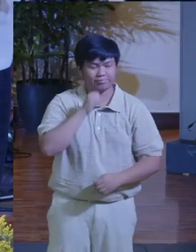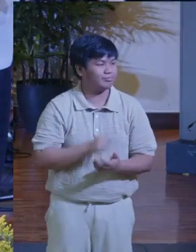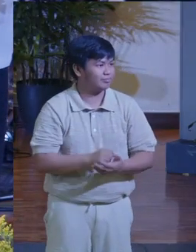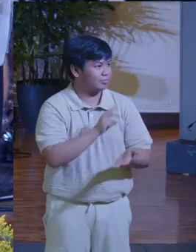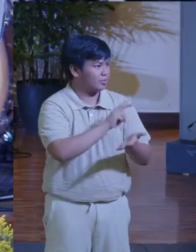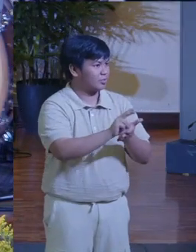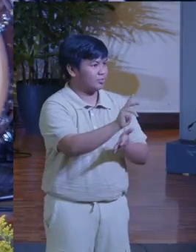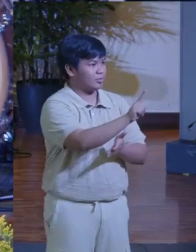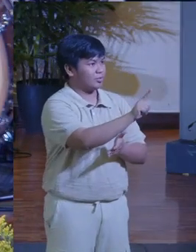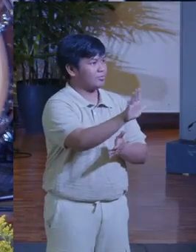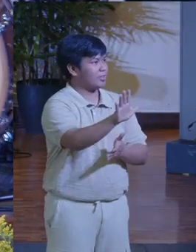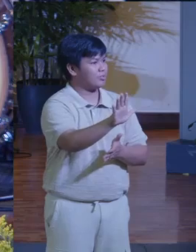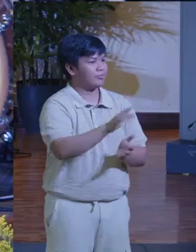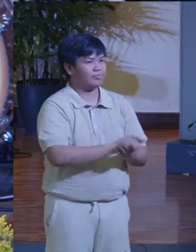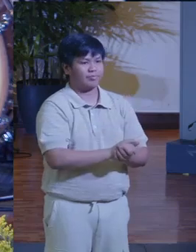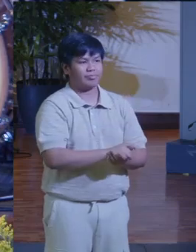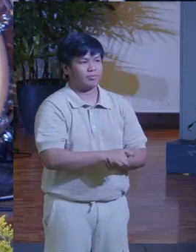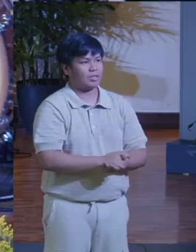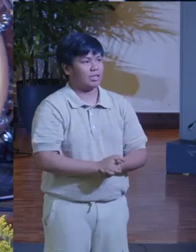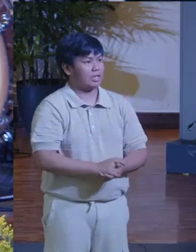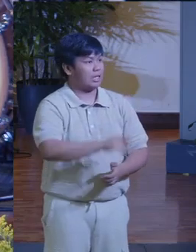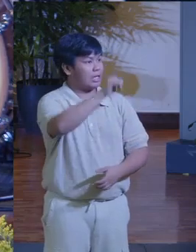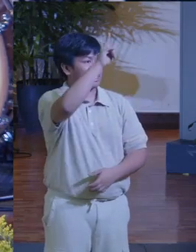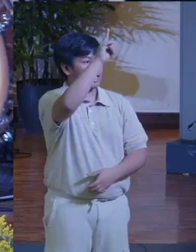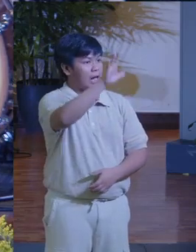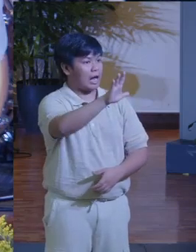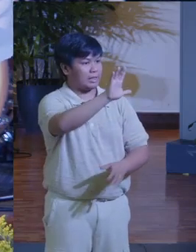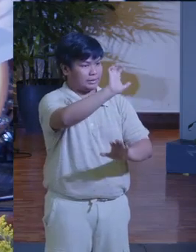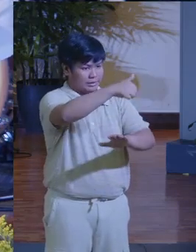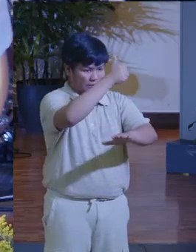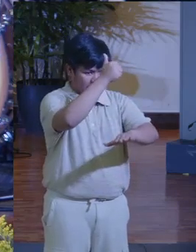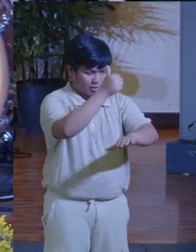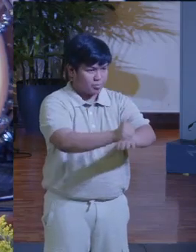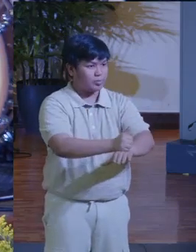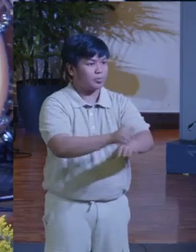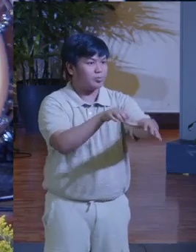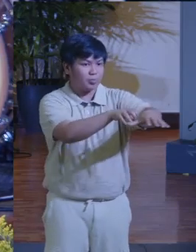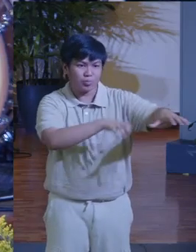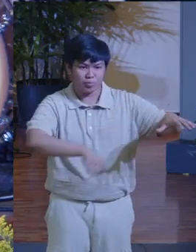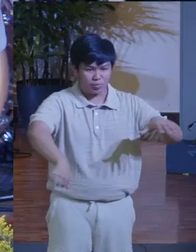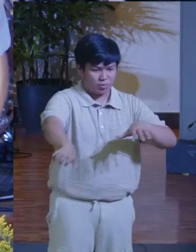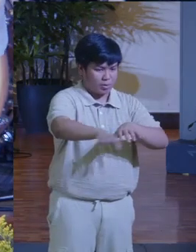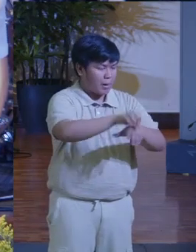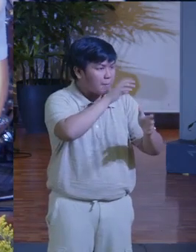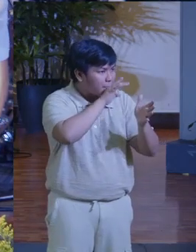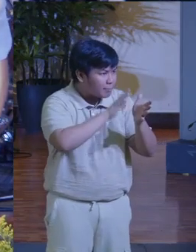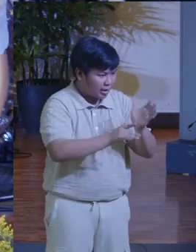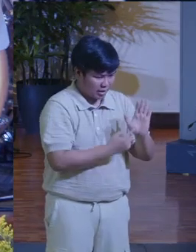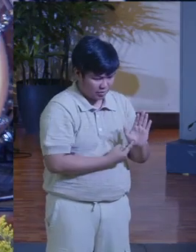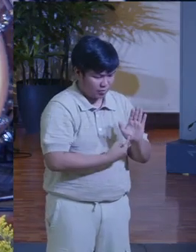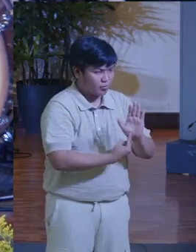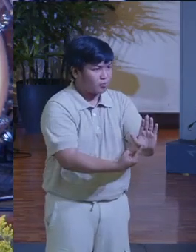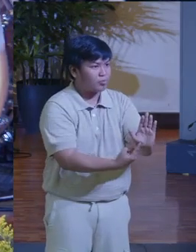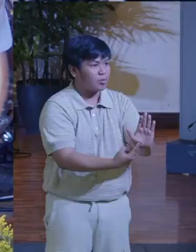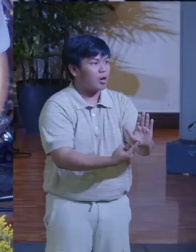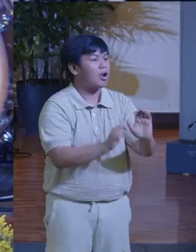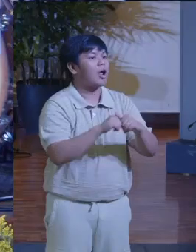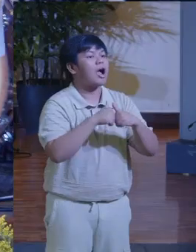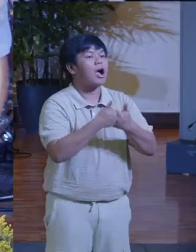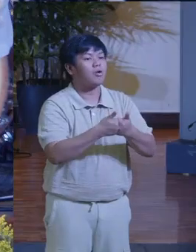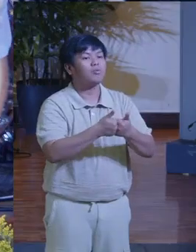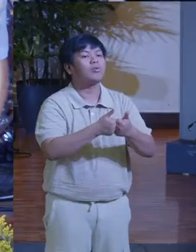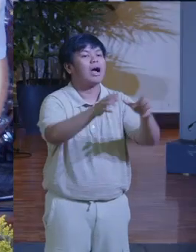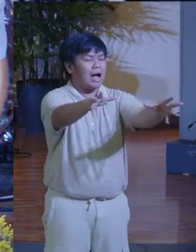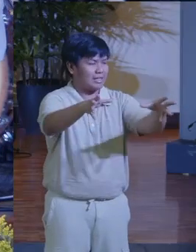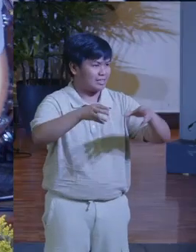Verse 25, whom God put forward as a propitiation by His blood to be revealed by faith, to be